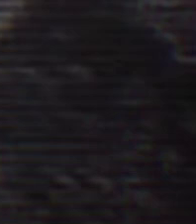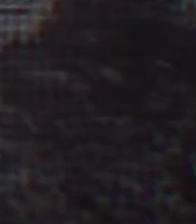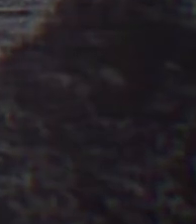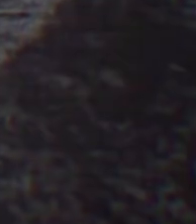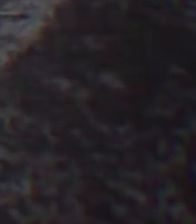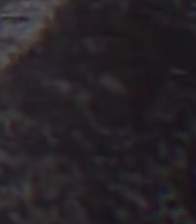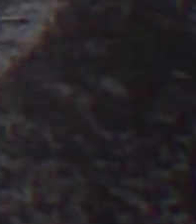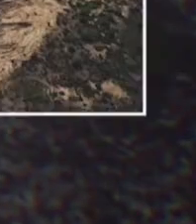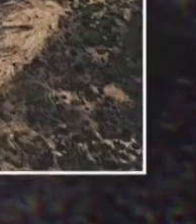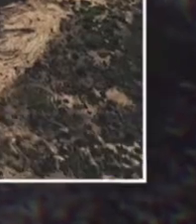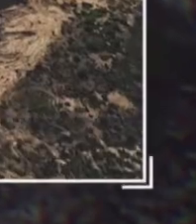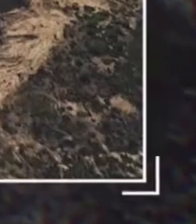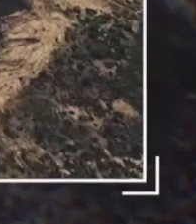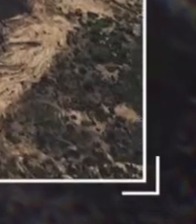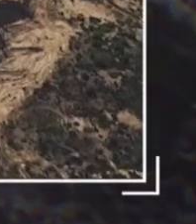Музика